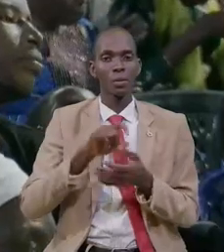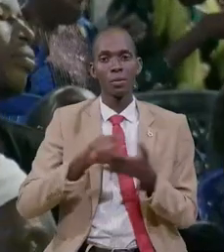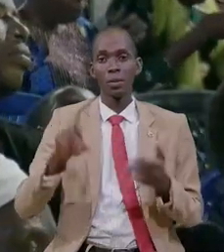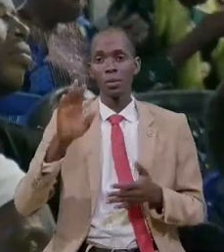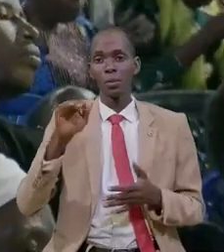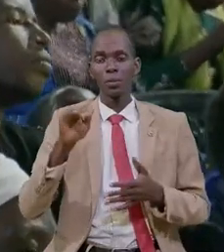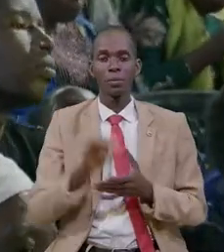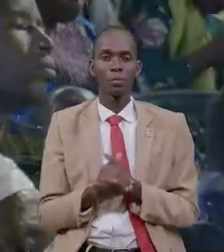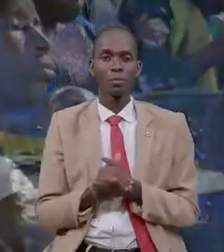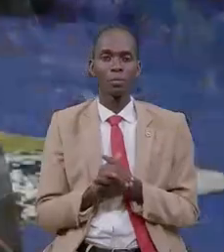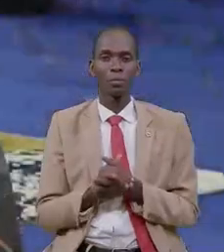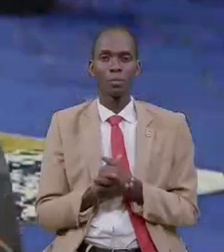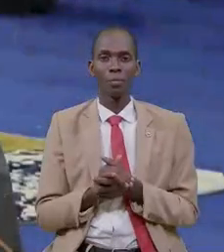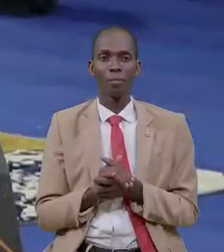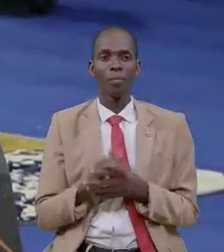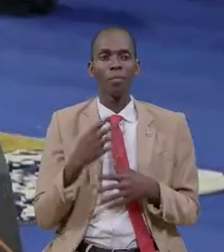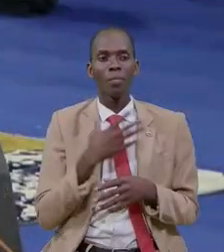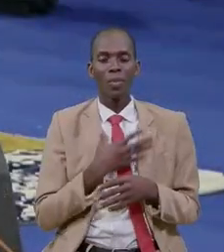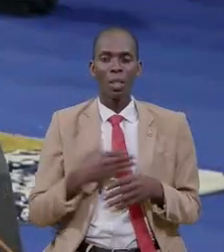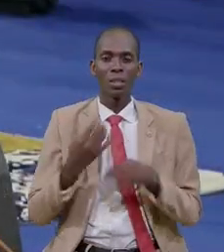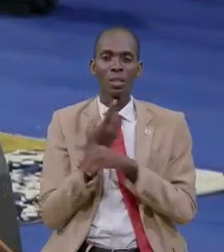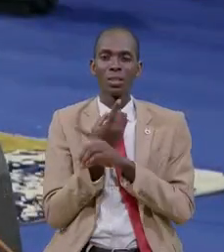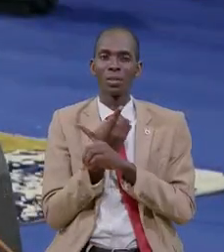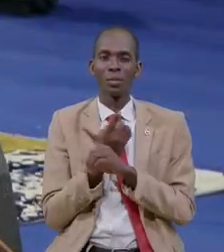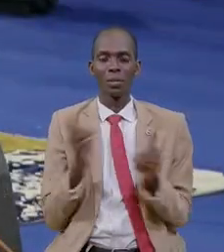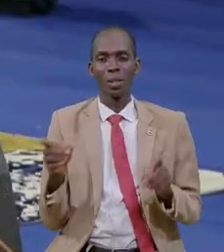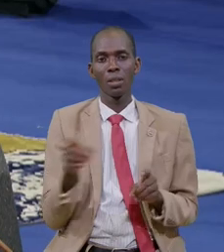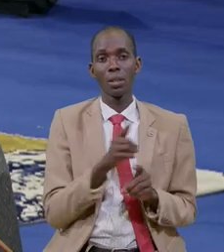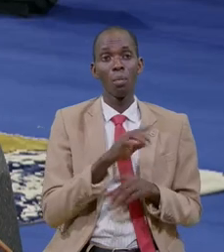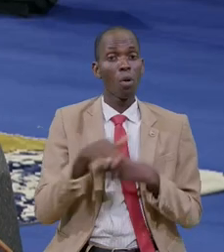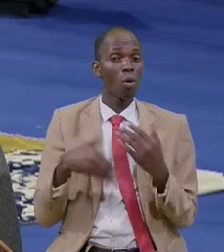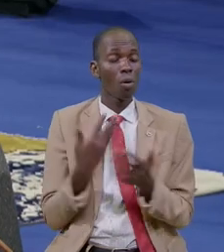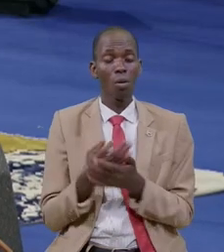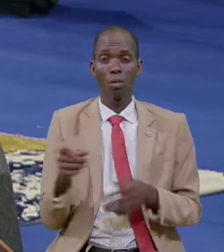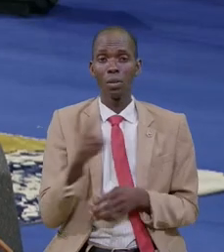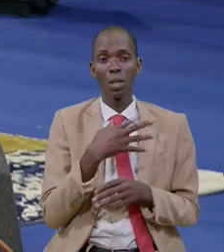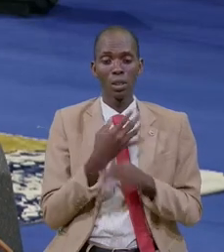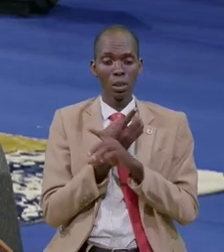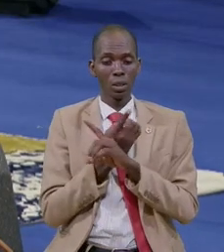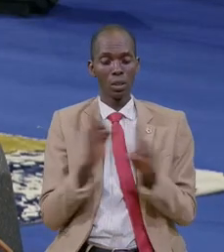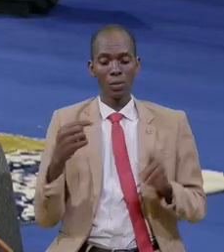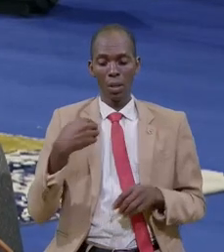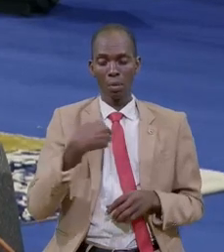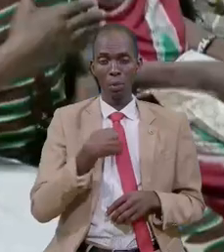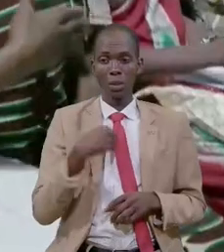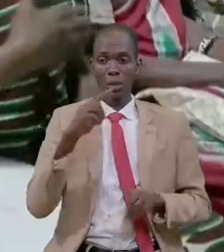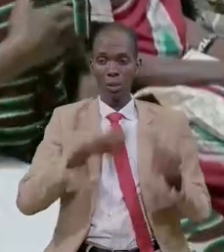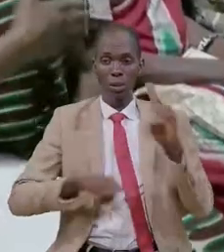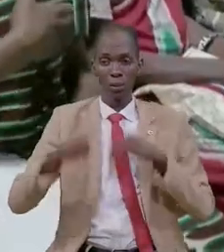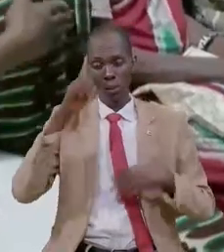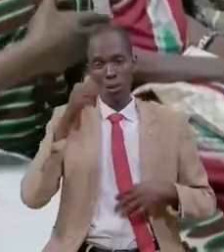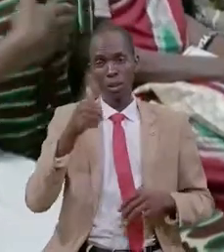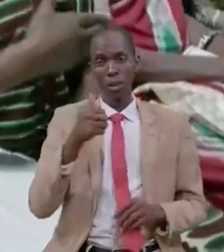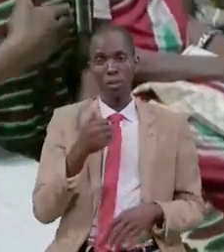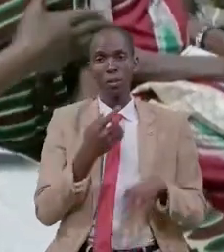Verset 15. Et qu'il délivre tous ceux et tous, et qu'il me délivre, et qu'il me